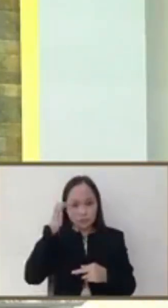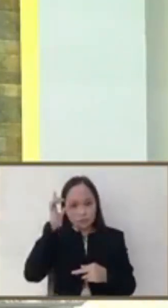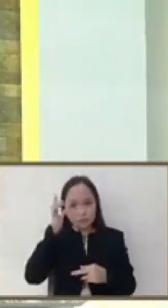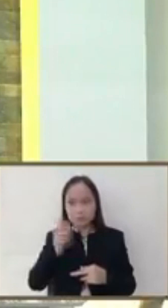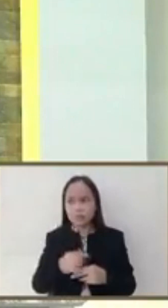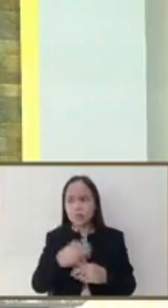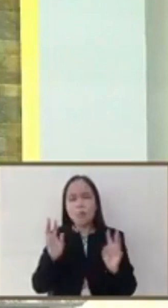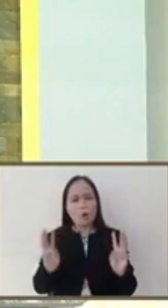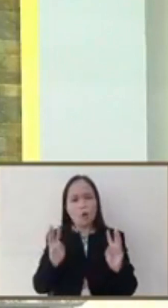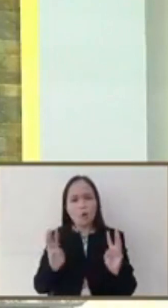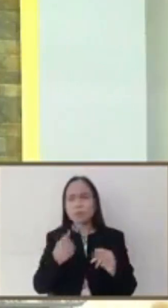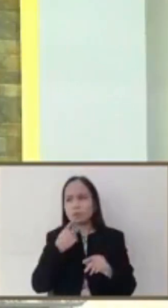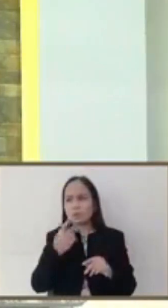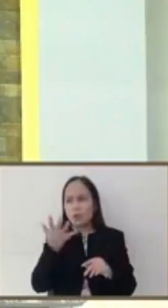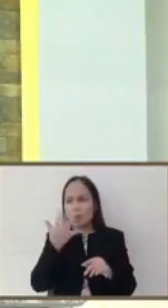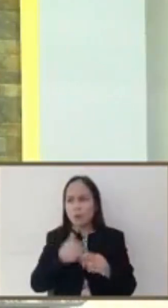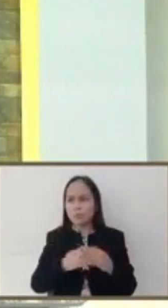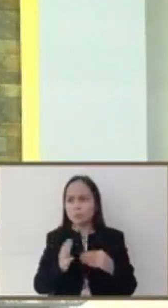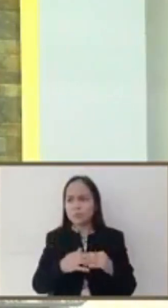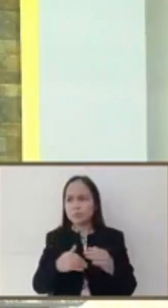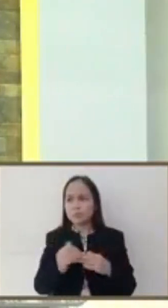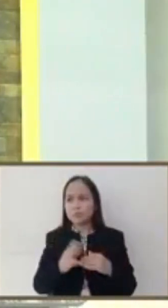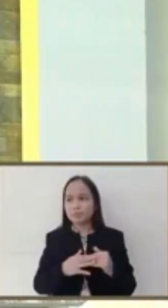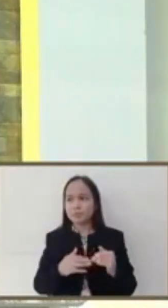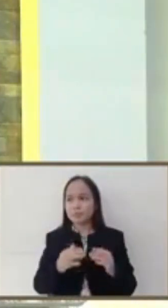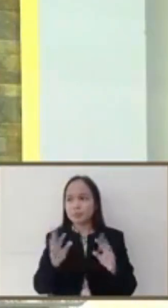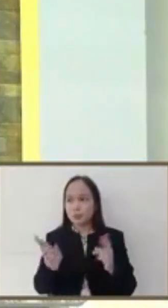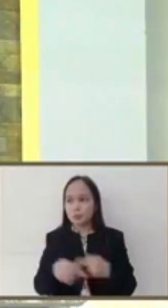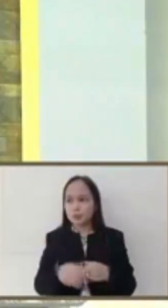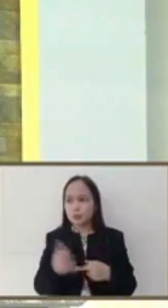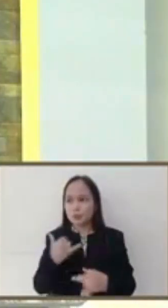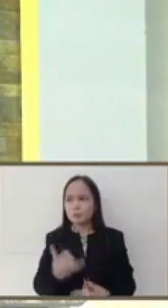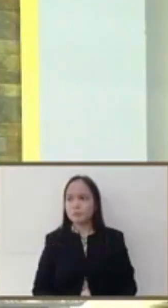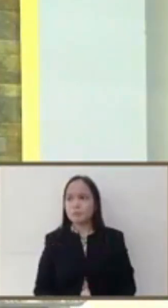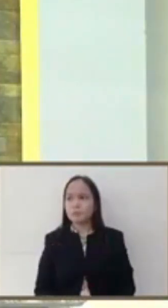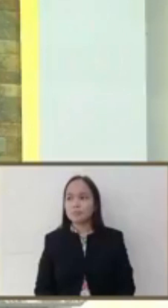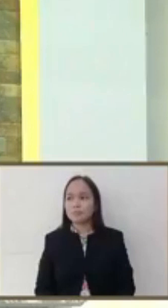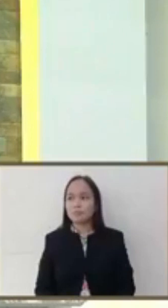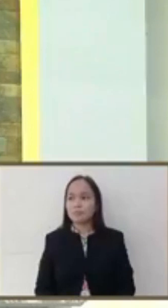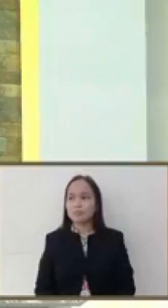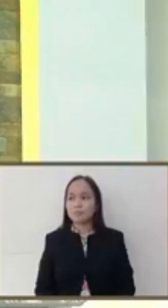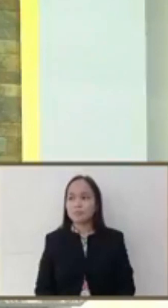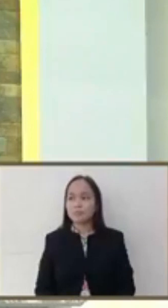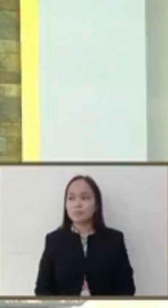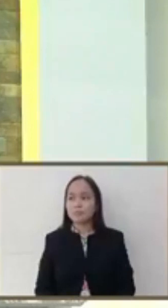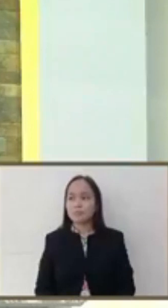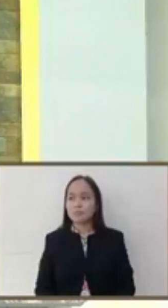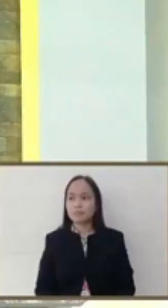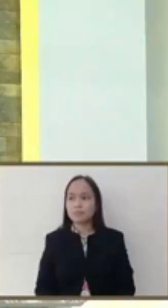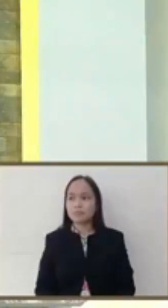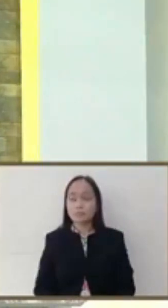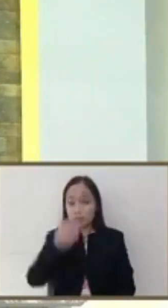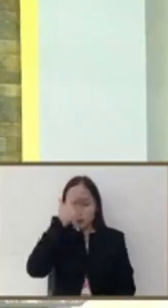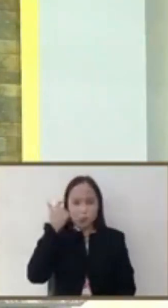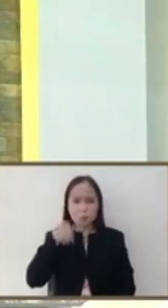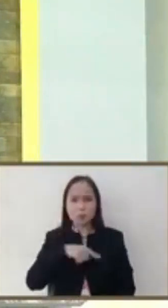Sabi ko, wow. Sabi ko, bakit yung ginagawa ito sa akin? You understand? Ano sabi nila? Well, sapagkat hindi kami